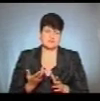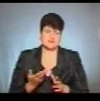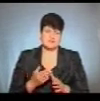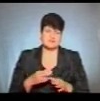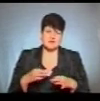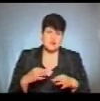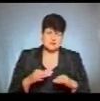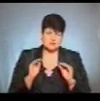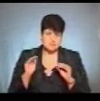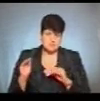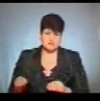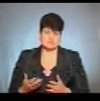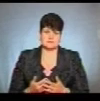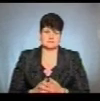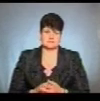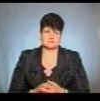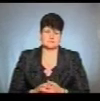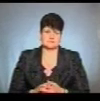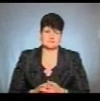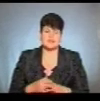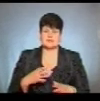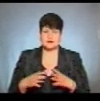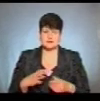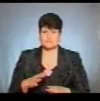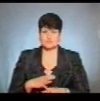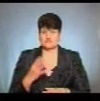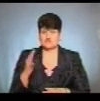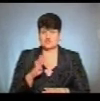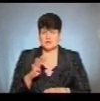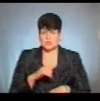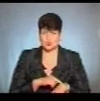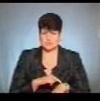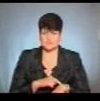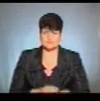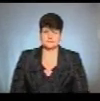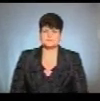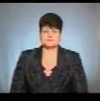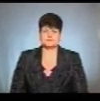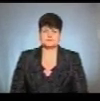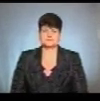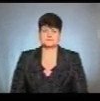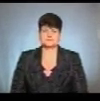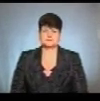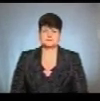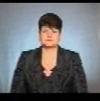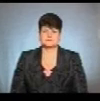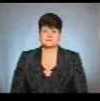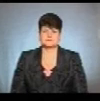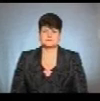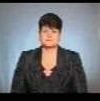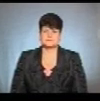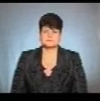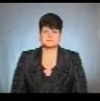транспортних засобах чи на них, зокрема. Тренінг тривав 4 години. Світлана Лазорих, Андрій Бодак, новини.